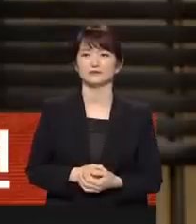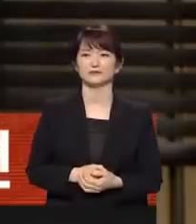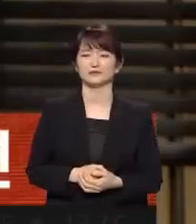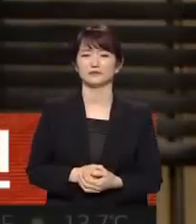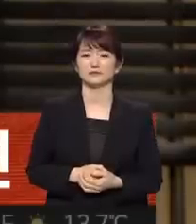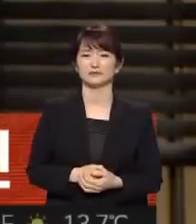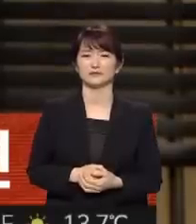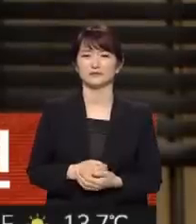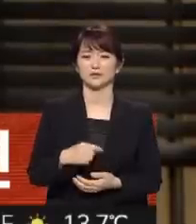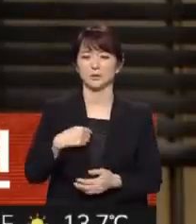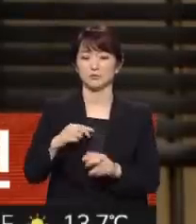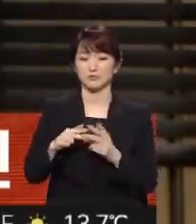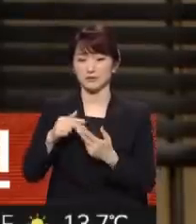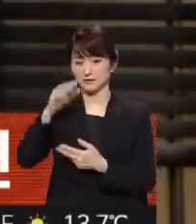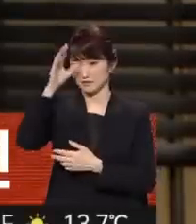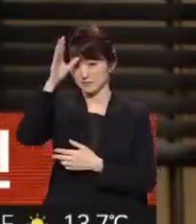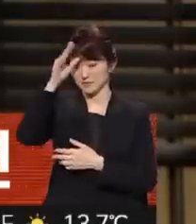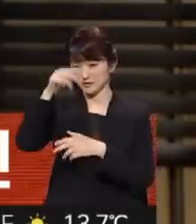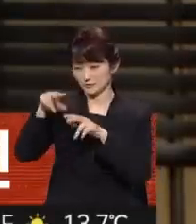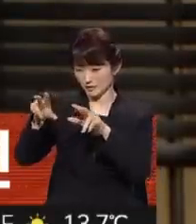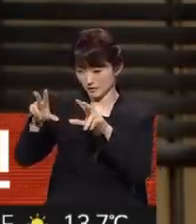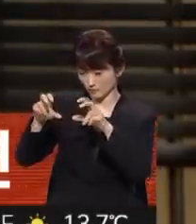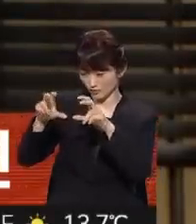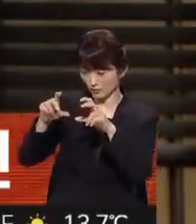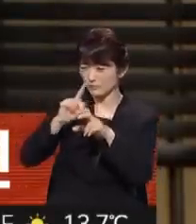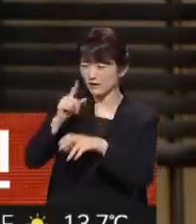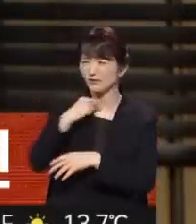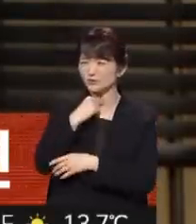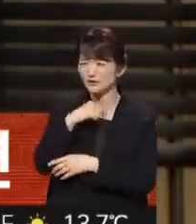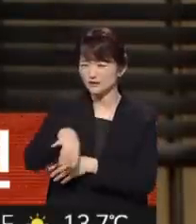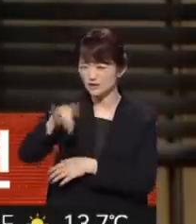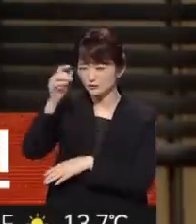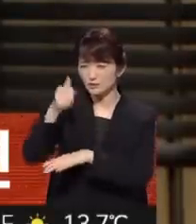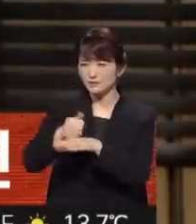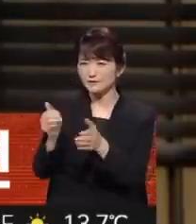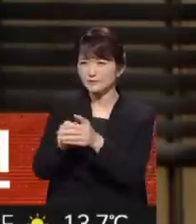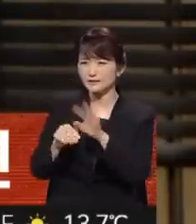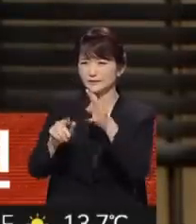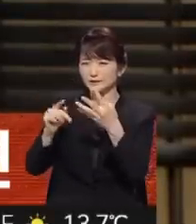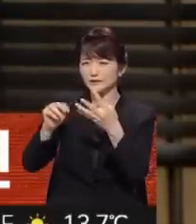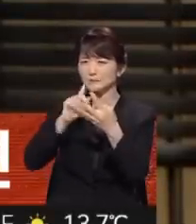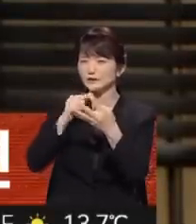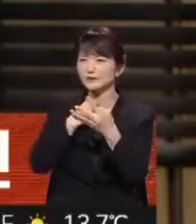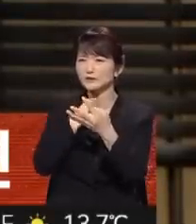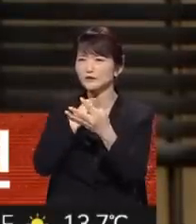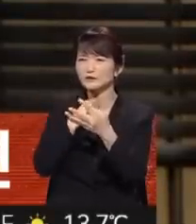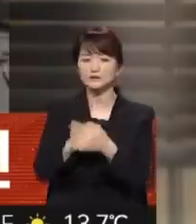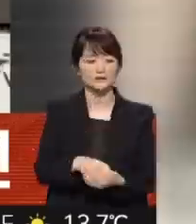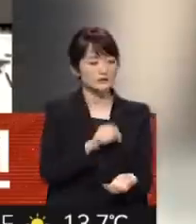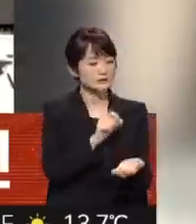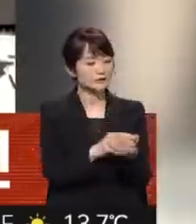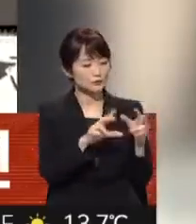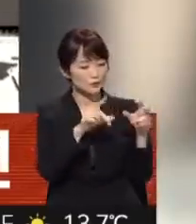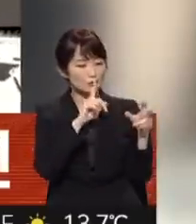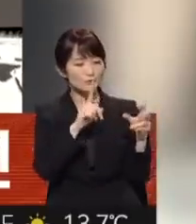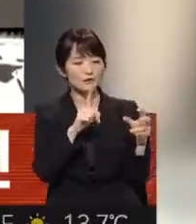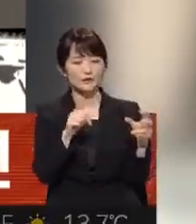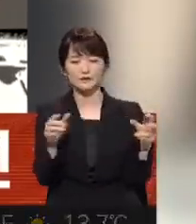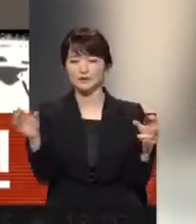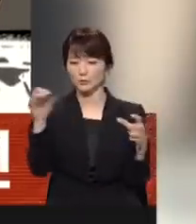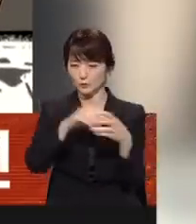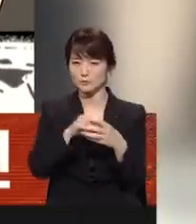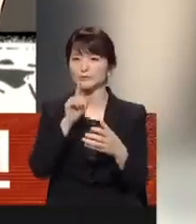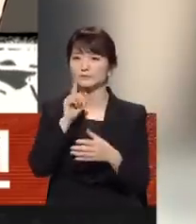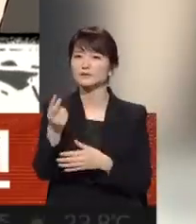얘기를 계속 하고 싶어서 처음부터 끝까지 그 400km 얘기를 하고 싶었는데 언제가 막 하다가 축구 나오니까 공 나오니까 그냥 껴서 한 것